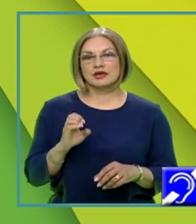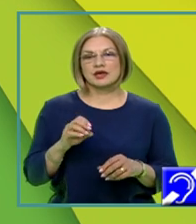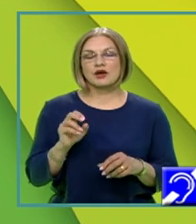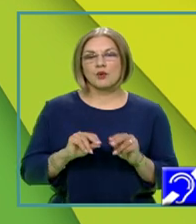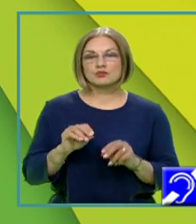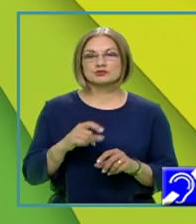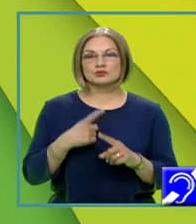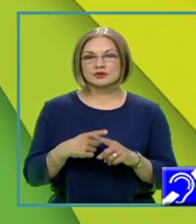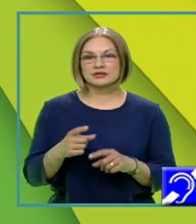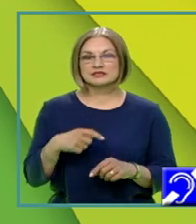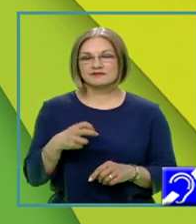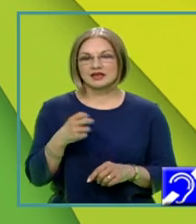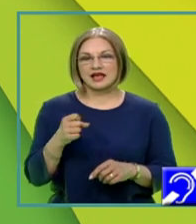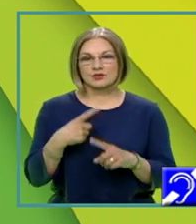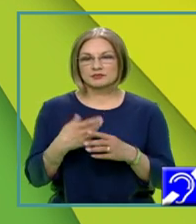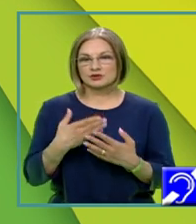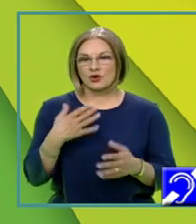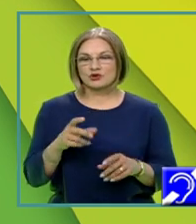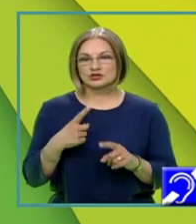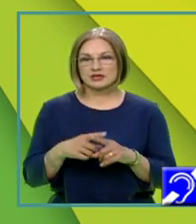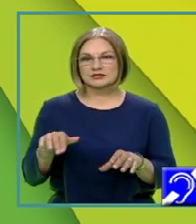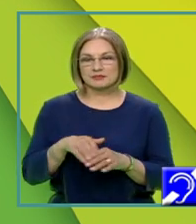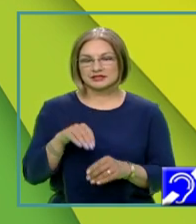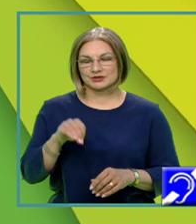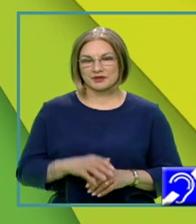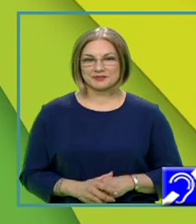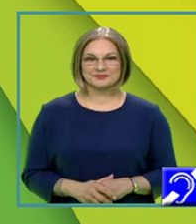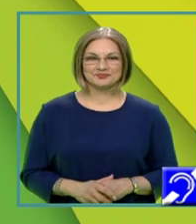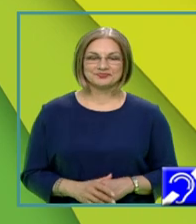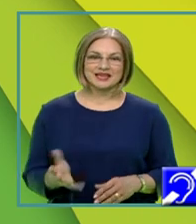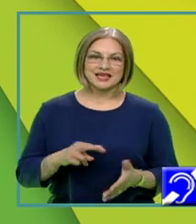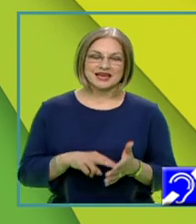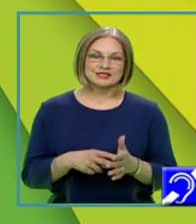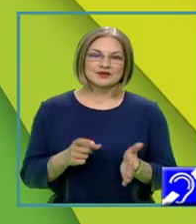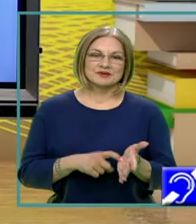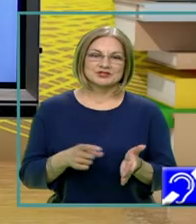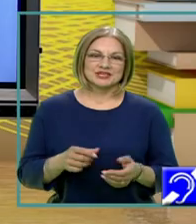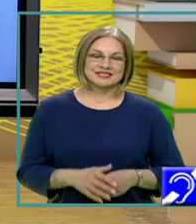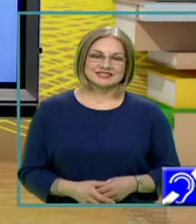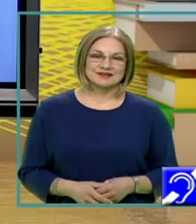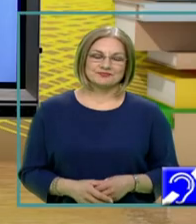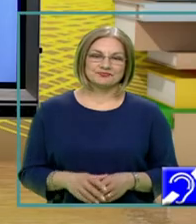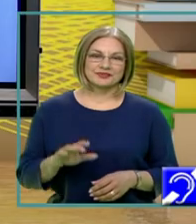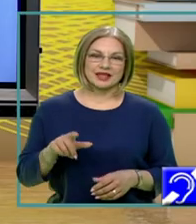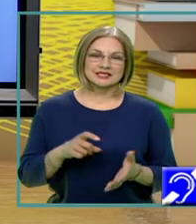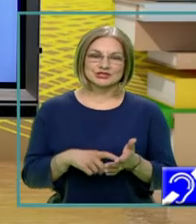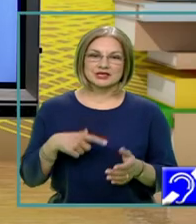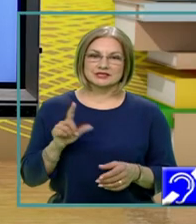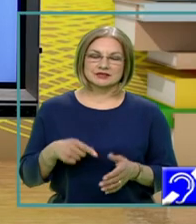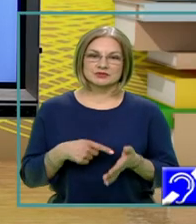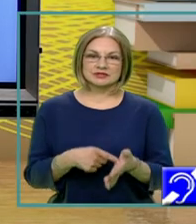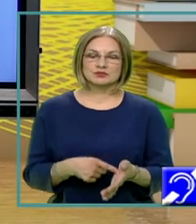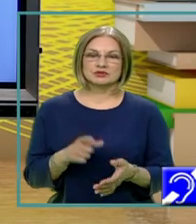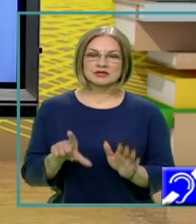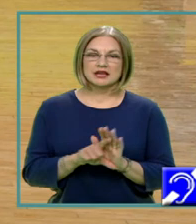egal cu x pentru orice x aparține lui e trecem la rezolvarea cerințelor noastre avem cerință Să demonstrăm